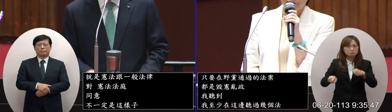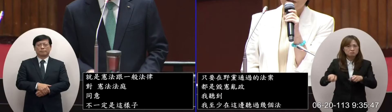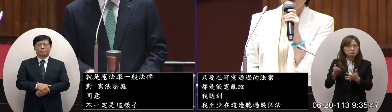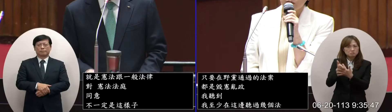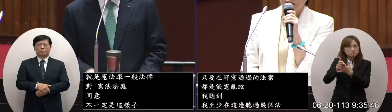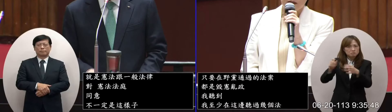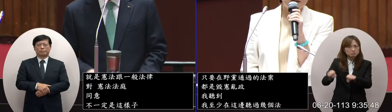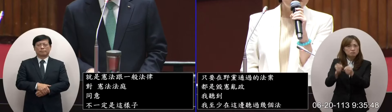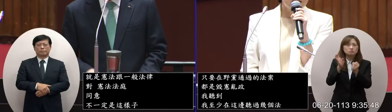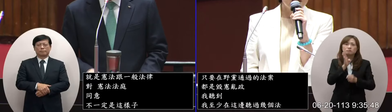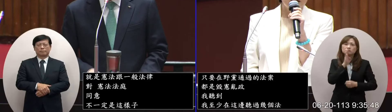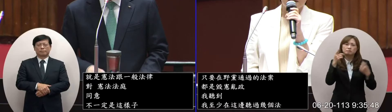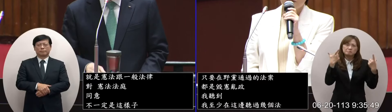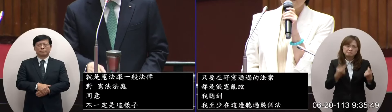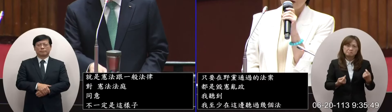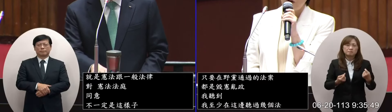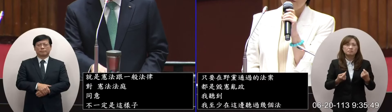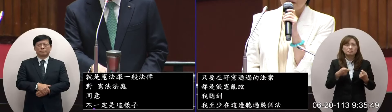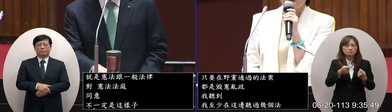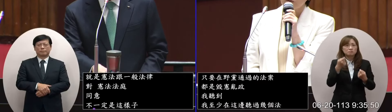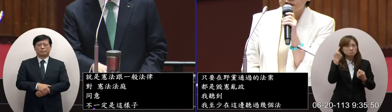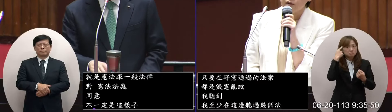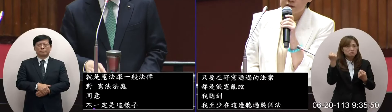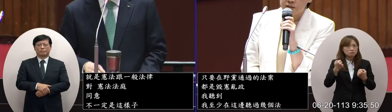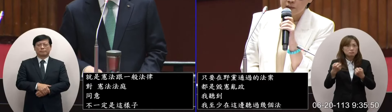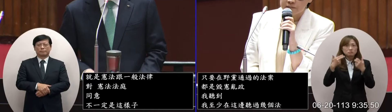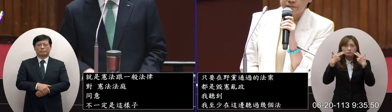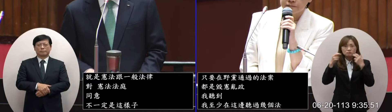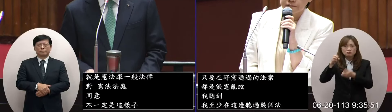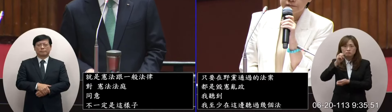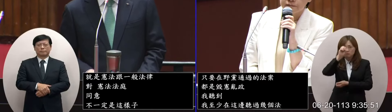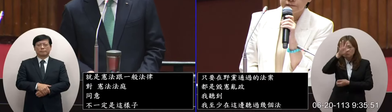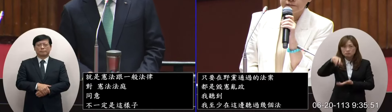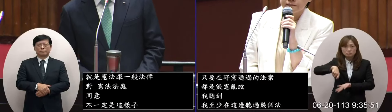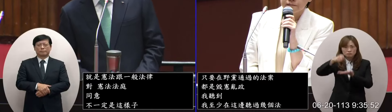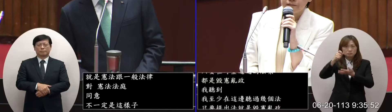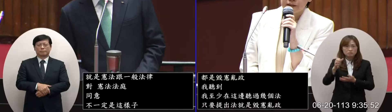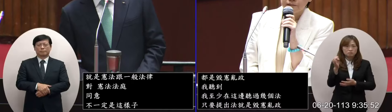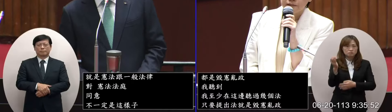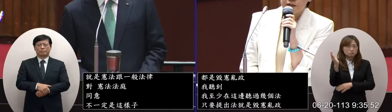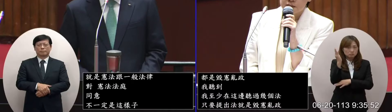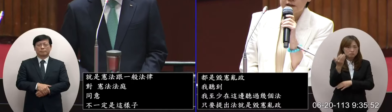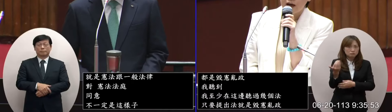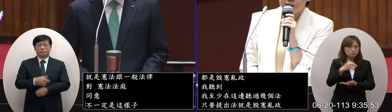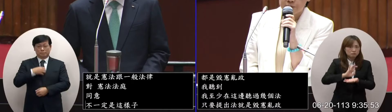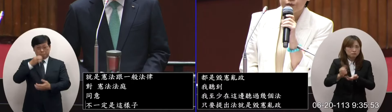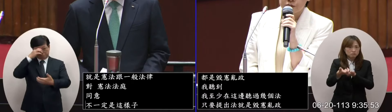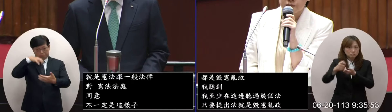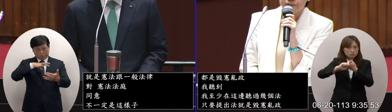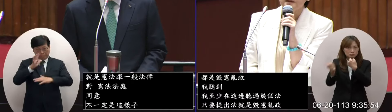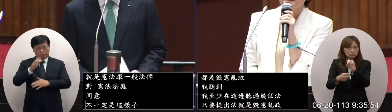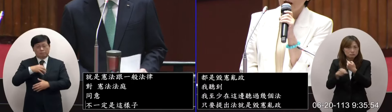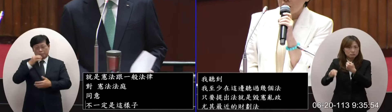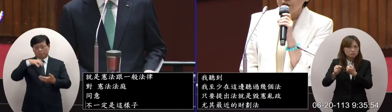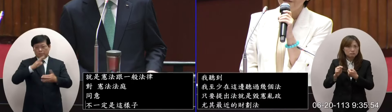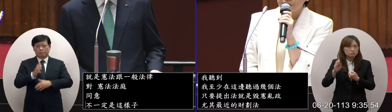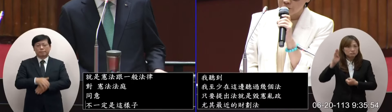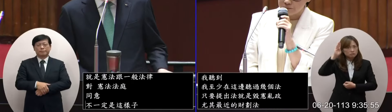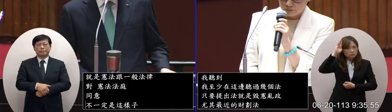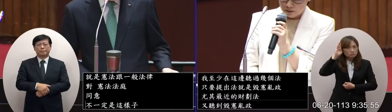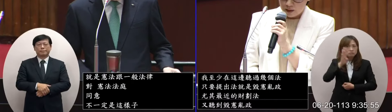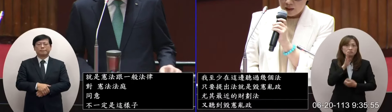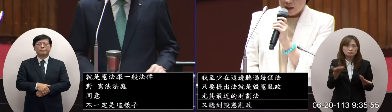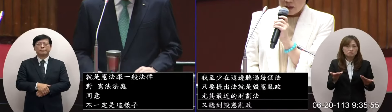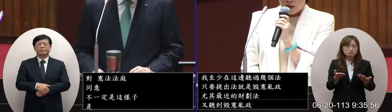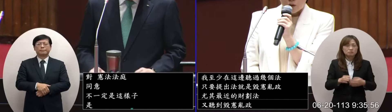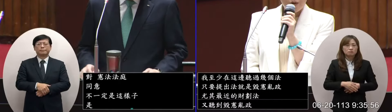财划法，你认为在野党提出财划法是毁宪乱政吗？ 要看内容而言。内容而言， 要